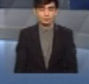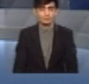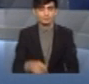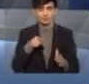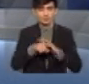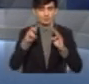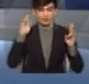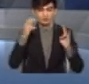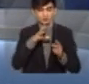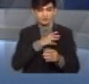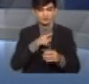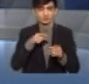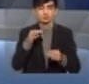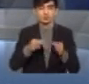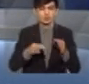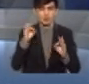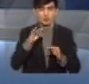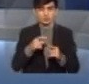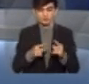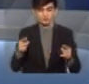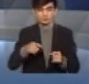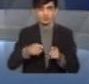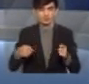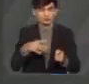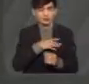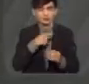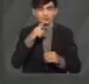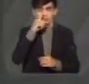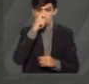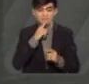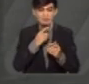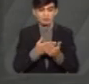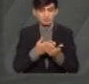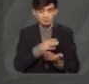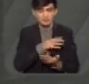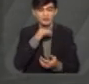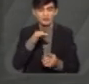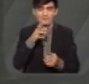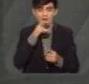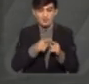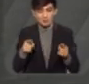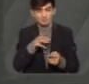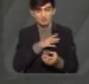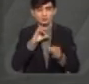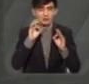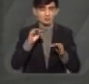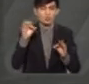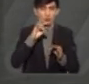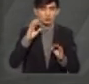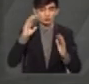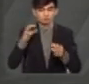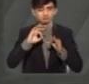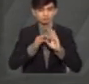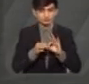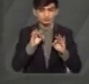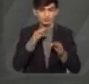Этот громкий и непростой судебный процесс длился более чем полтора месяца. За это время подсудимые успели рассказать немало жутких